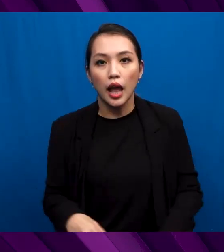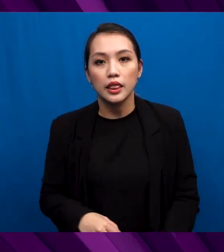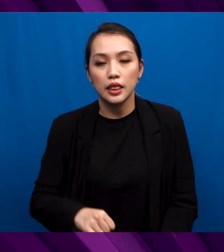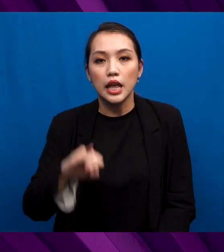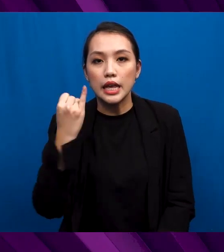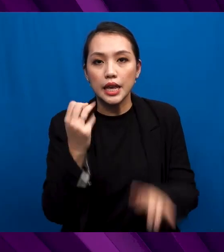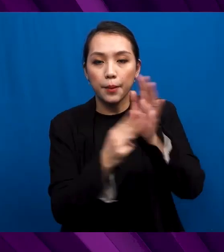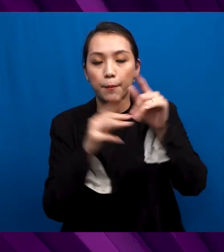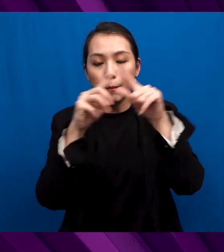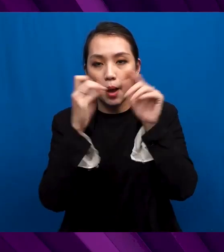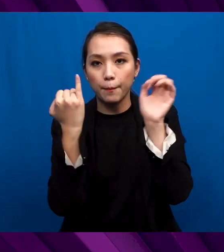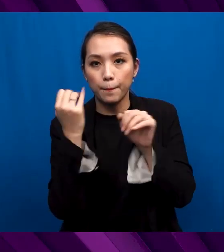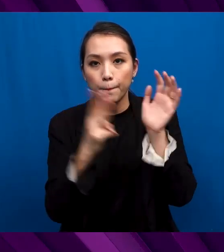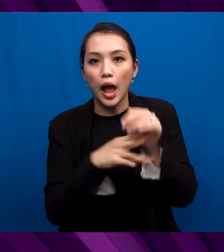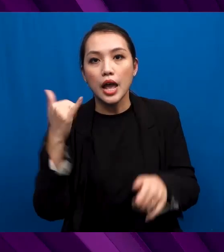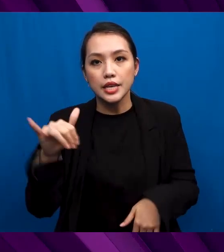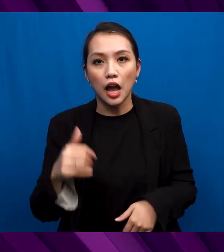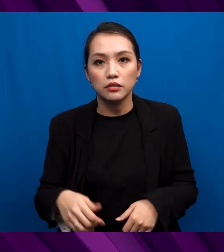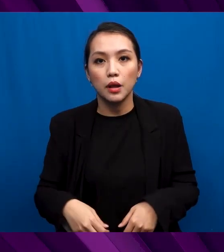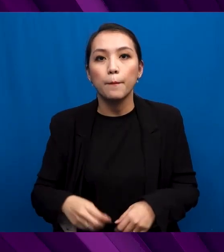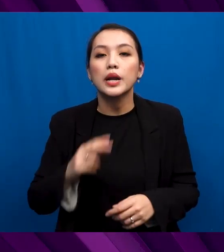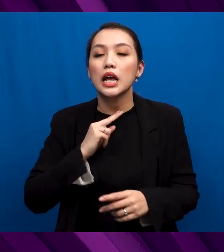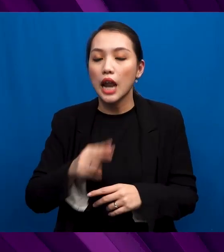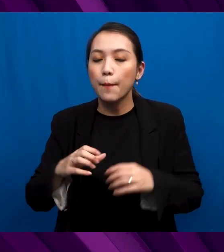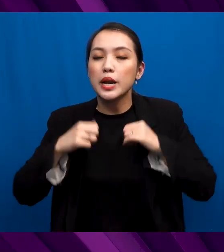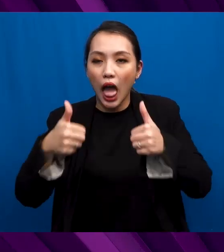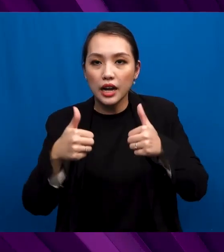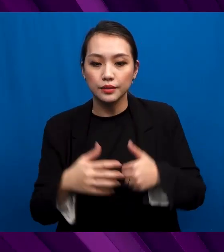tulis ini, Tuhan memampukannya.